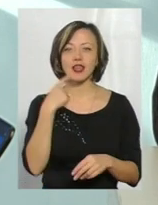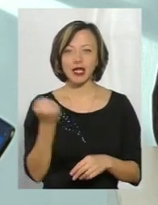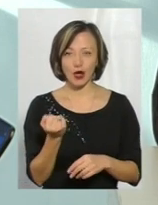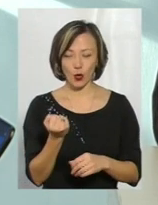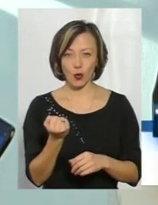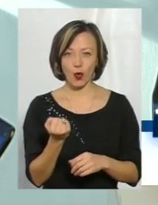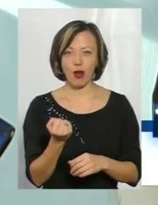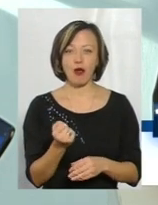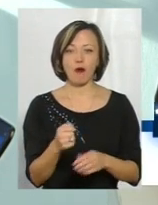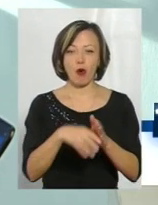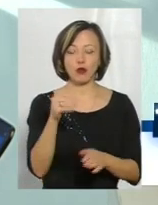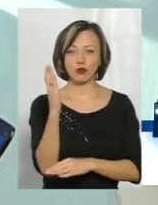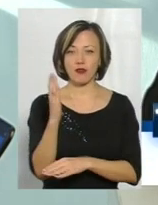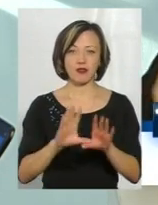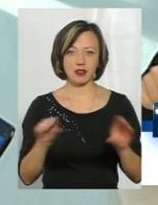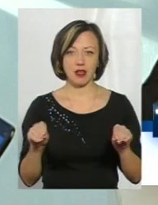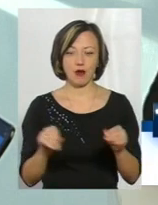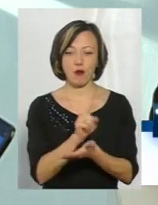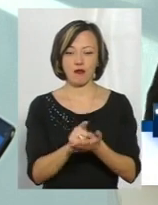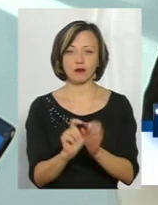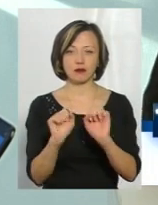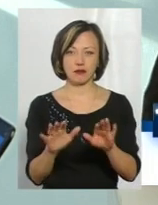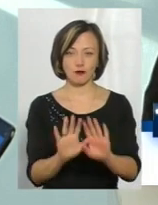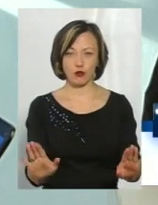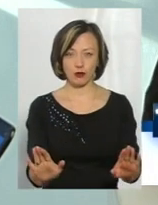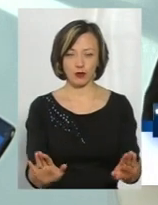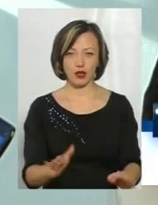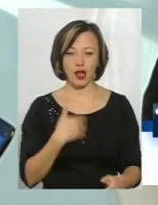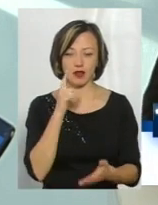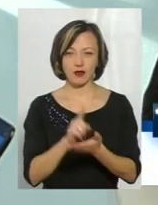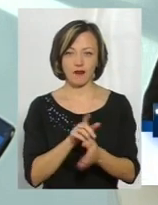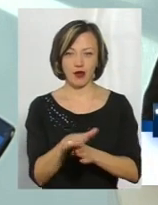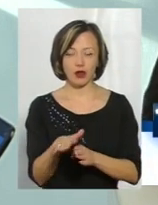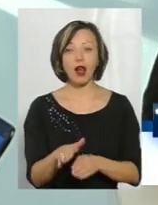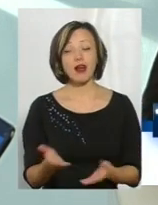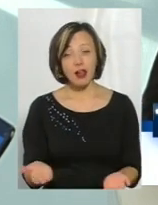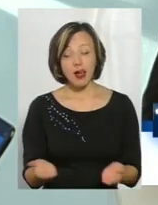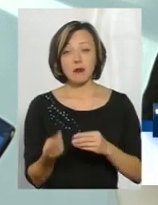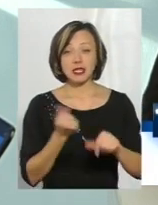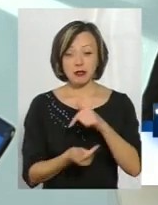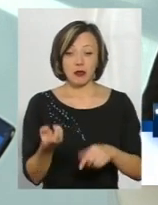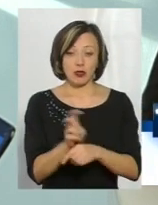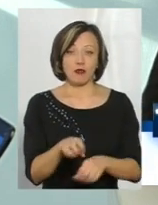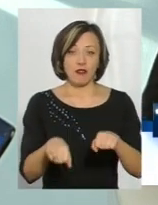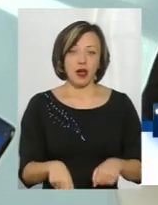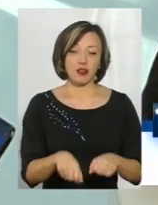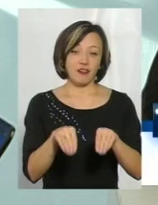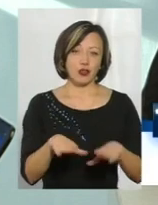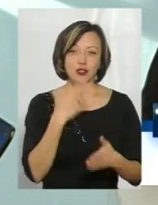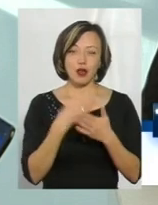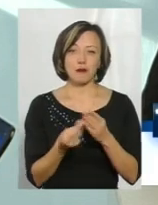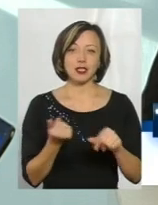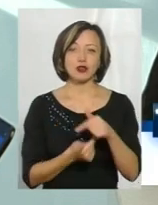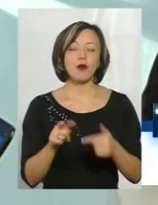в неділю. Тобто проголосував все, обов'язок відбув. Я свій виконав. Бізнесмен собі прийшов до влади і вирішує свої питання